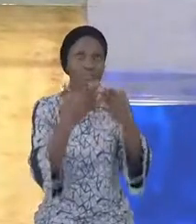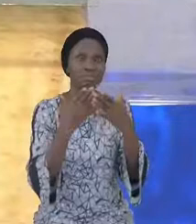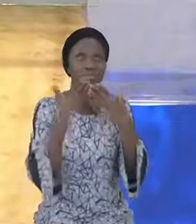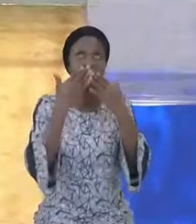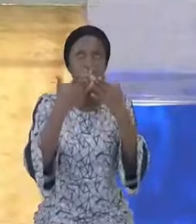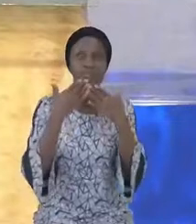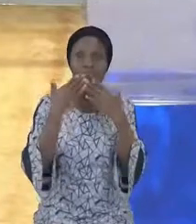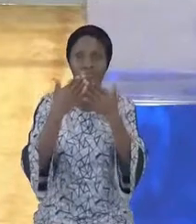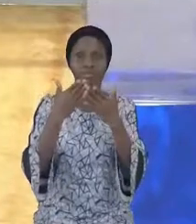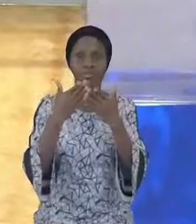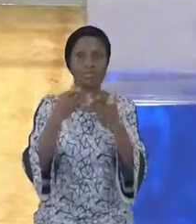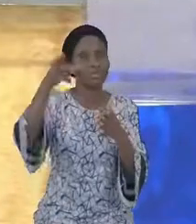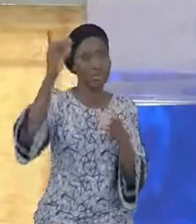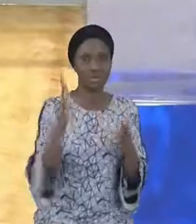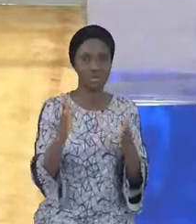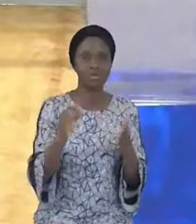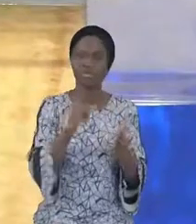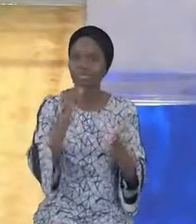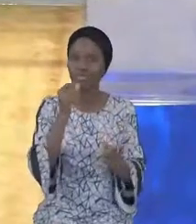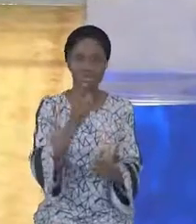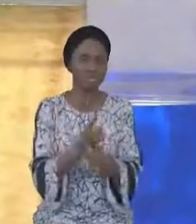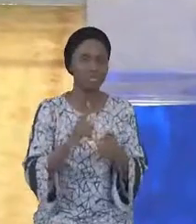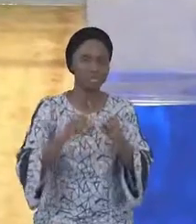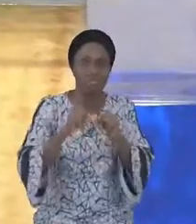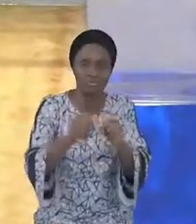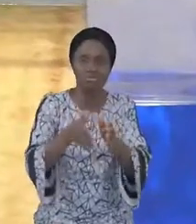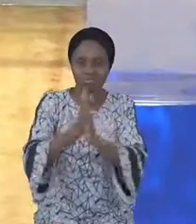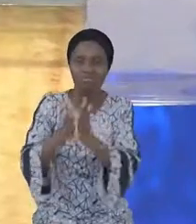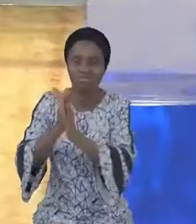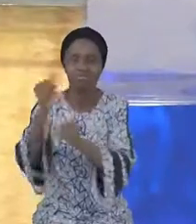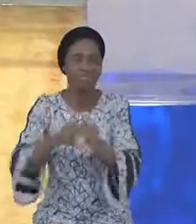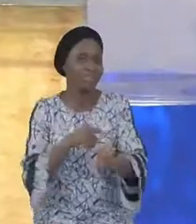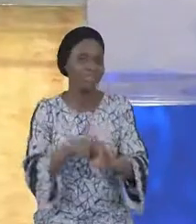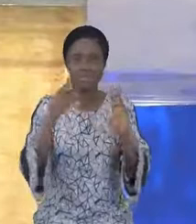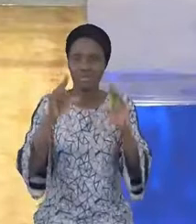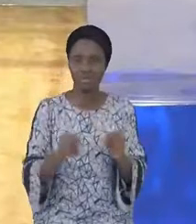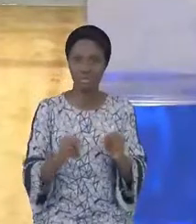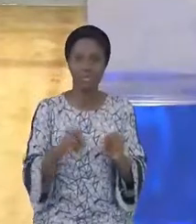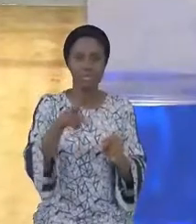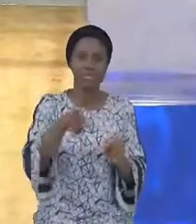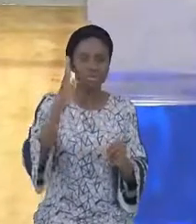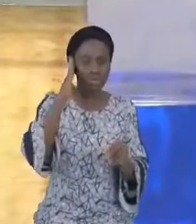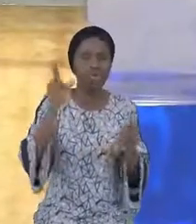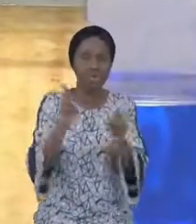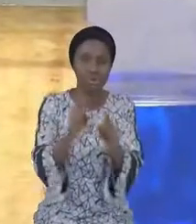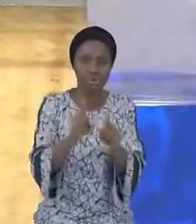C'est pas chaque fois demander, demander, jamais faire. Vous allez accepter.